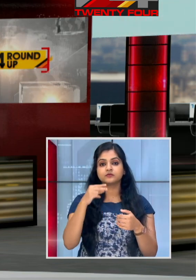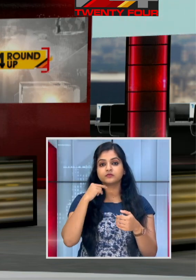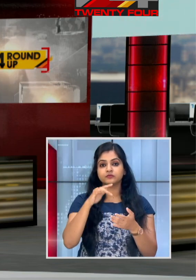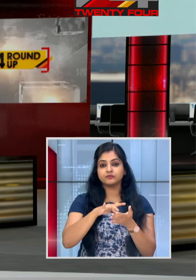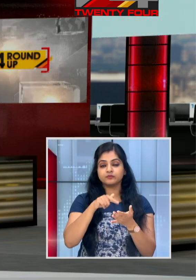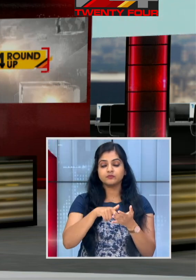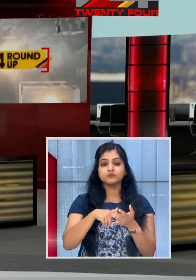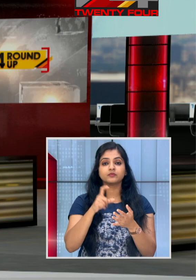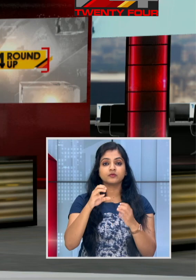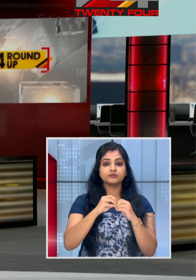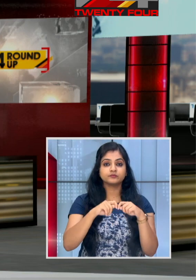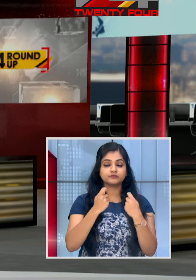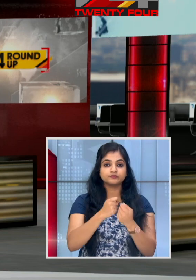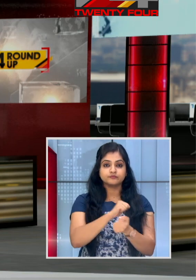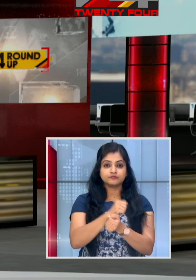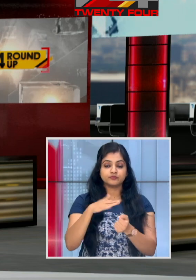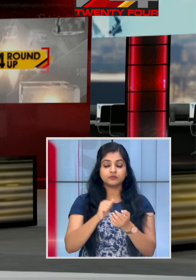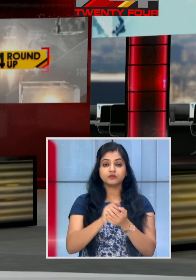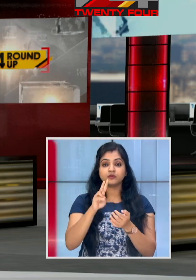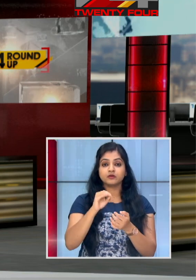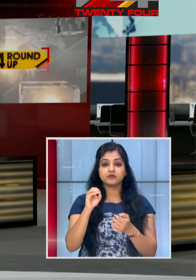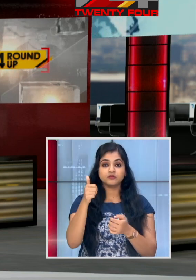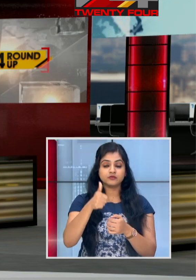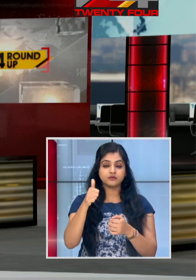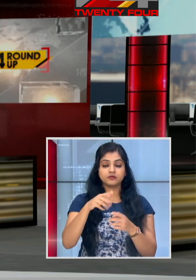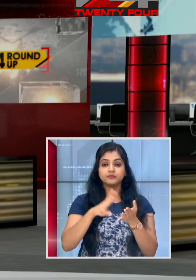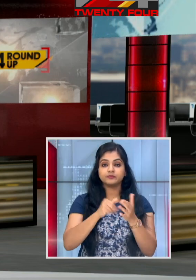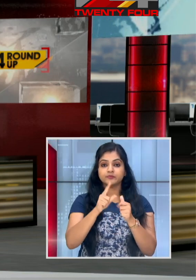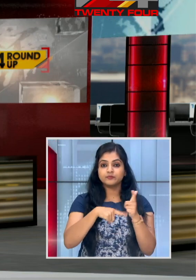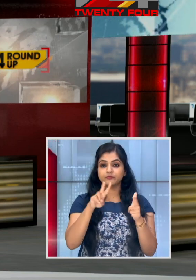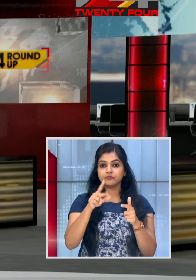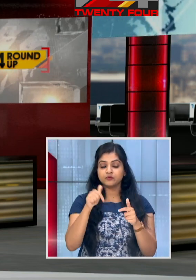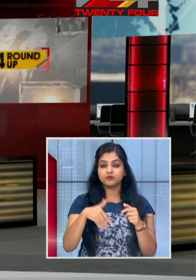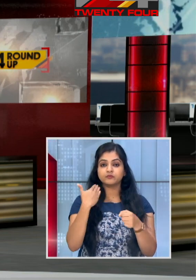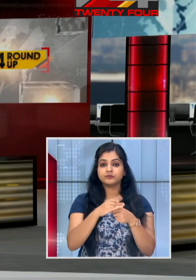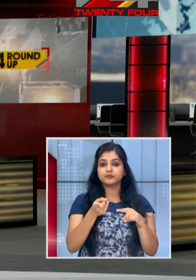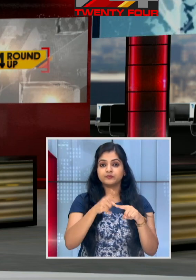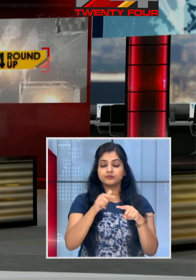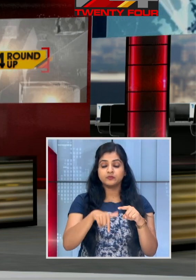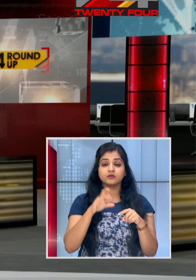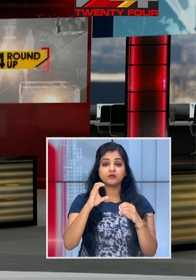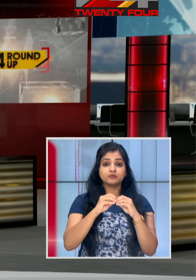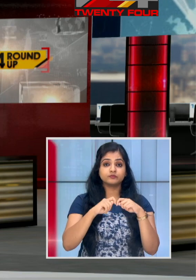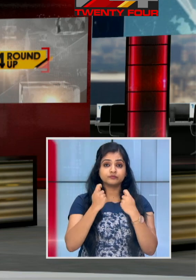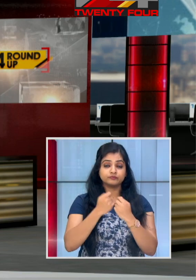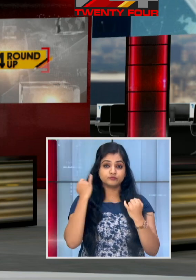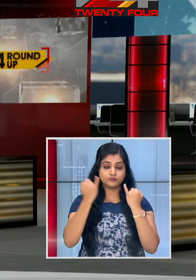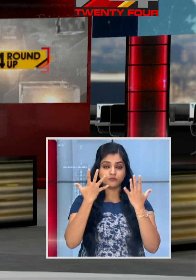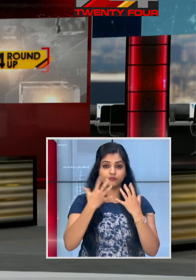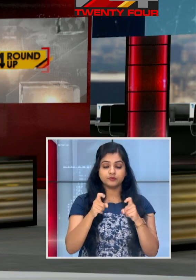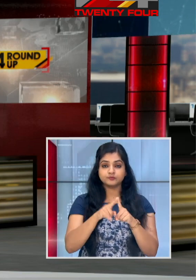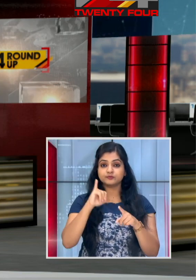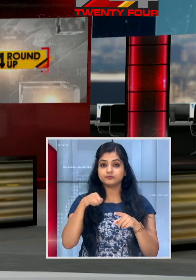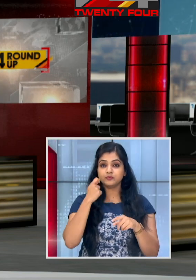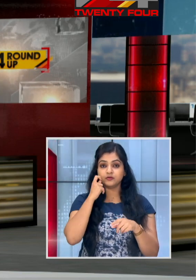ചെയ്തത്. 2006 May 26 രമാദേവി വെട്ടേറ്റ് മരിച്ചത്. കേസിൽ ക്രൈംബ്രാഞ്ച് അന്വേഷണം ആവശ്യപ്പെട്ട് ജനാർദ്ദനൻ തന്നെ കോടതിയെ സമീപിച്ചിരുന്നു. ശ്രീജിത്